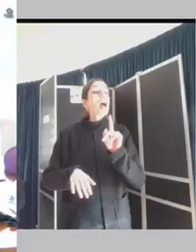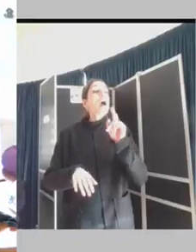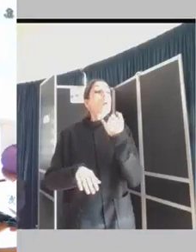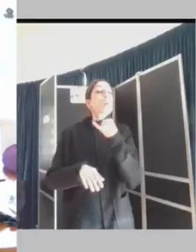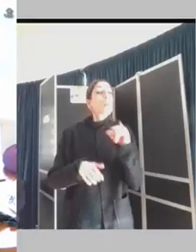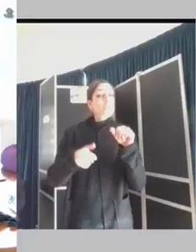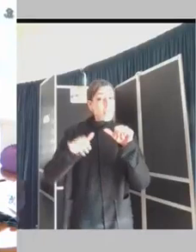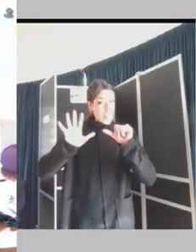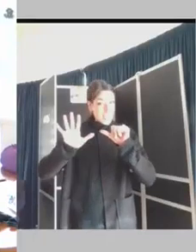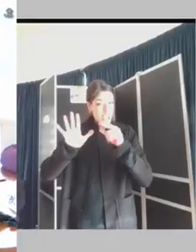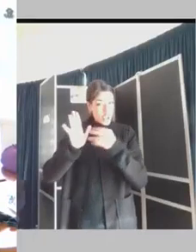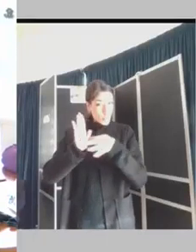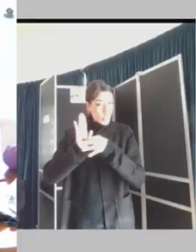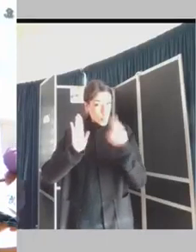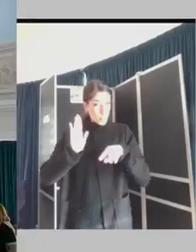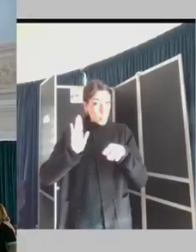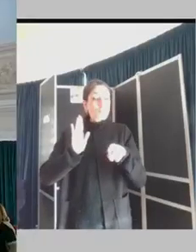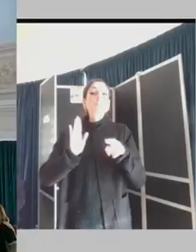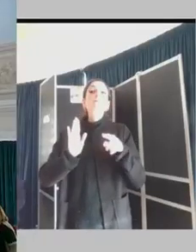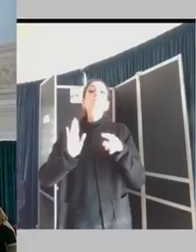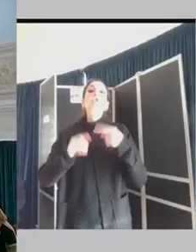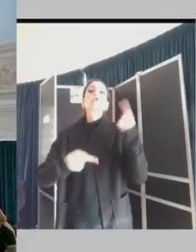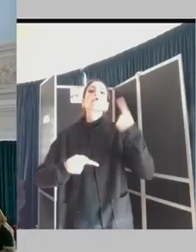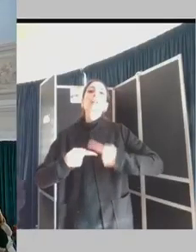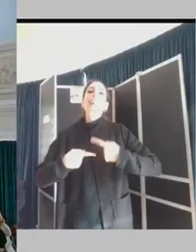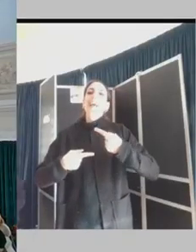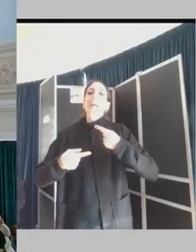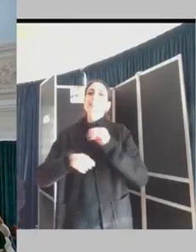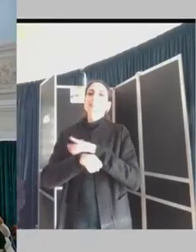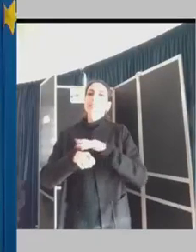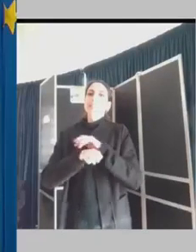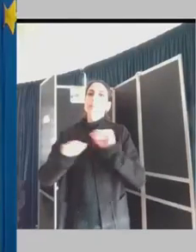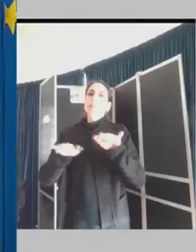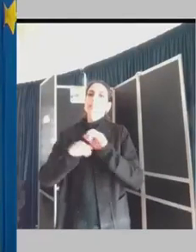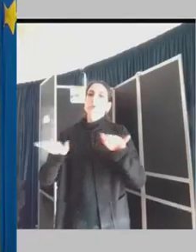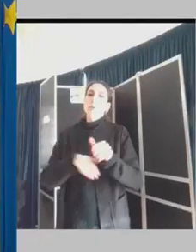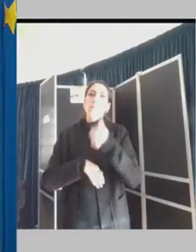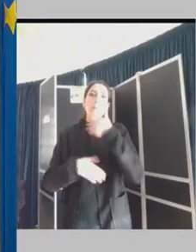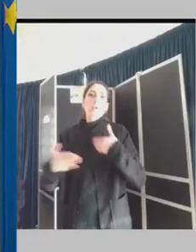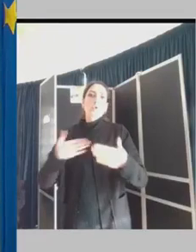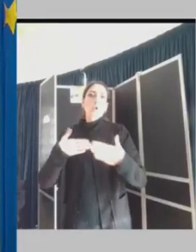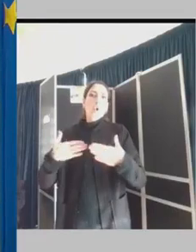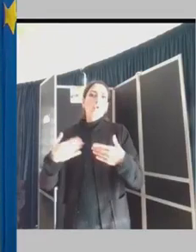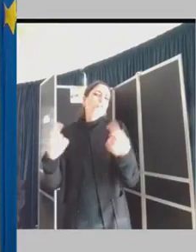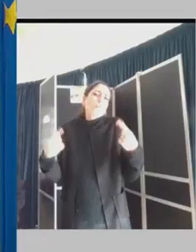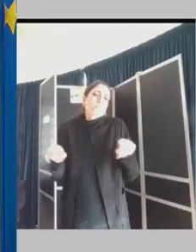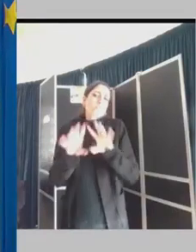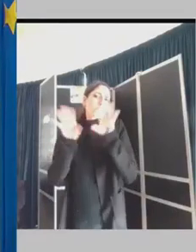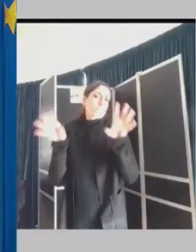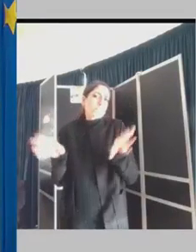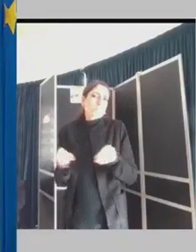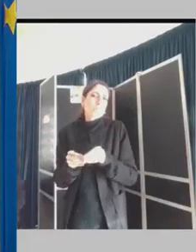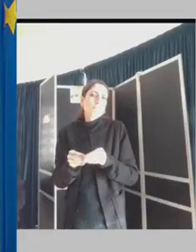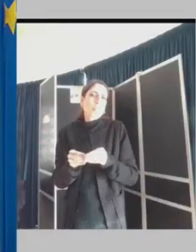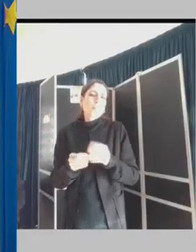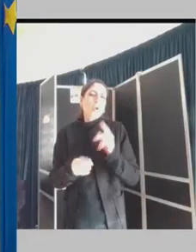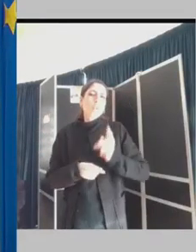E questi era l'ordine del giorno. Grazie, consigliera De